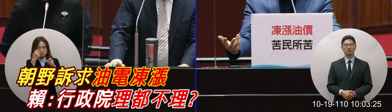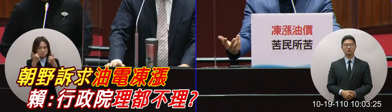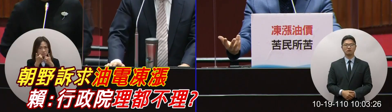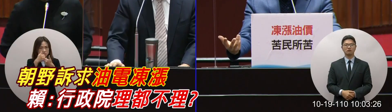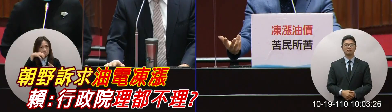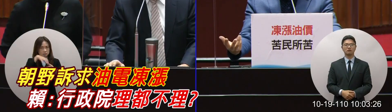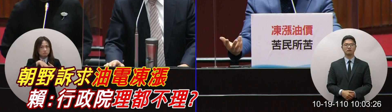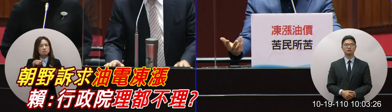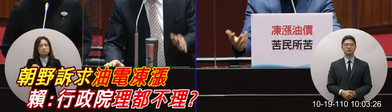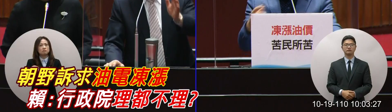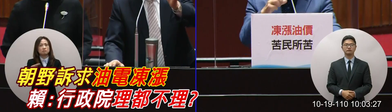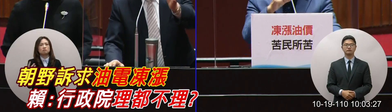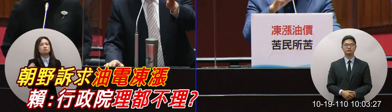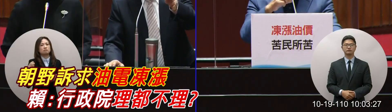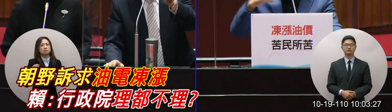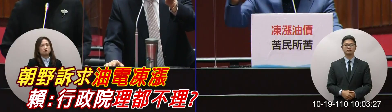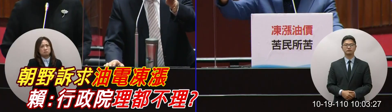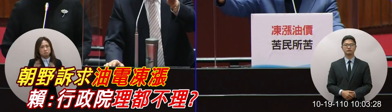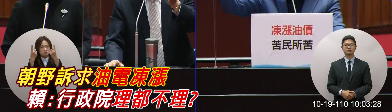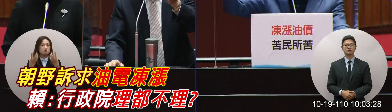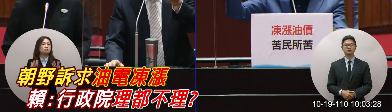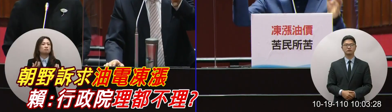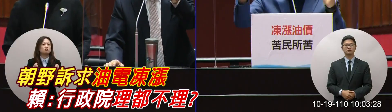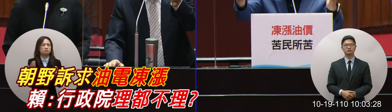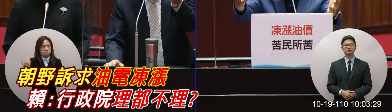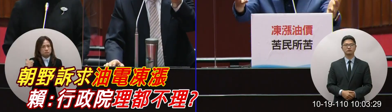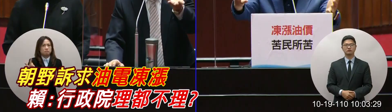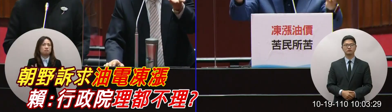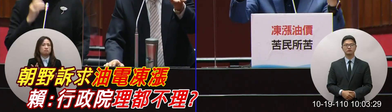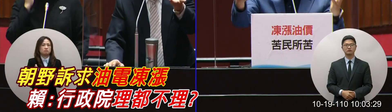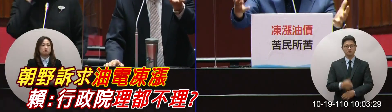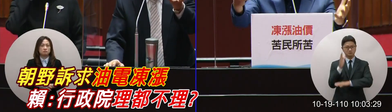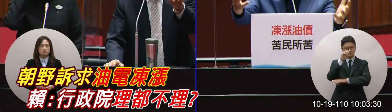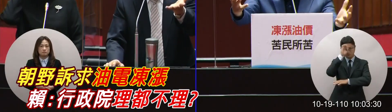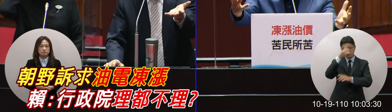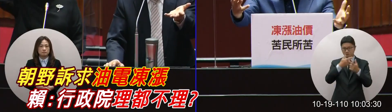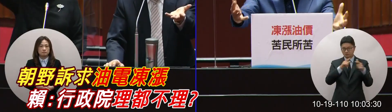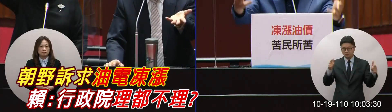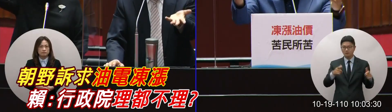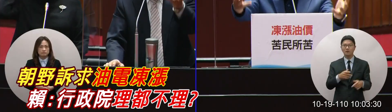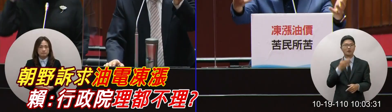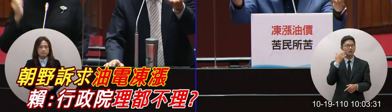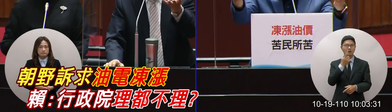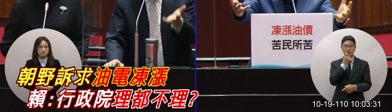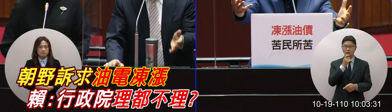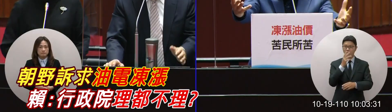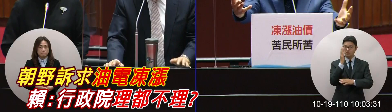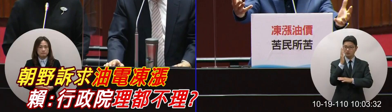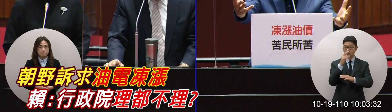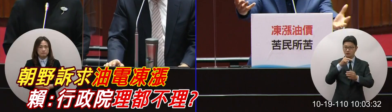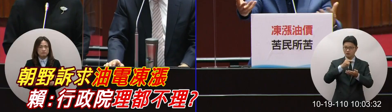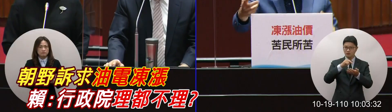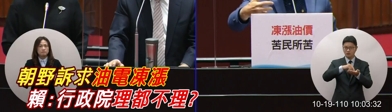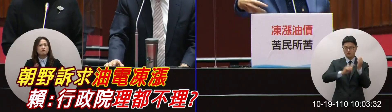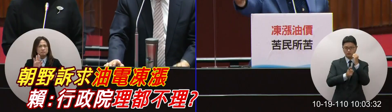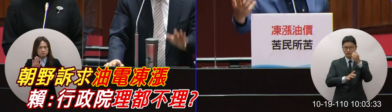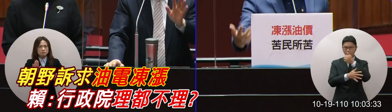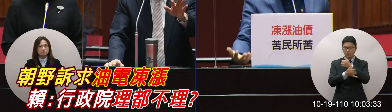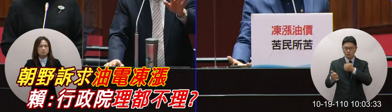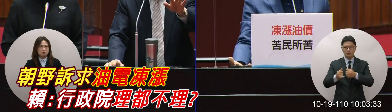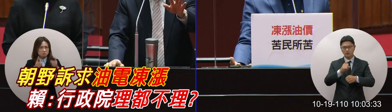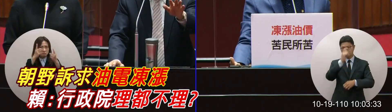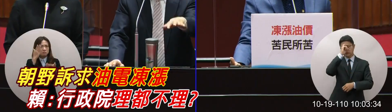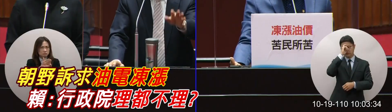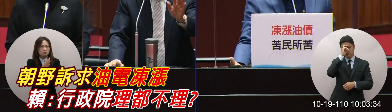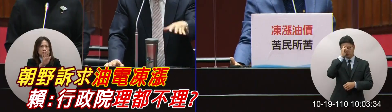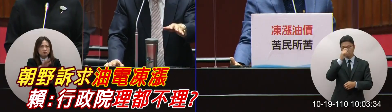经没有涨了。 对不对？我们所以不分党派，蓝绿立委都要求动涨，啊，结果你们理都不理